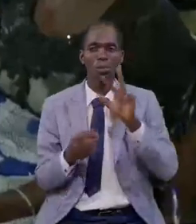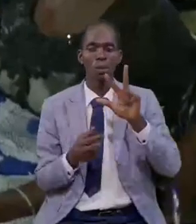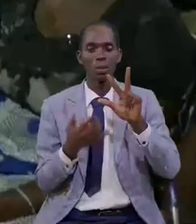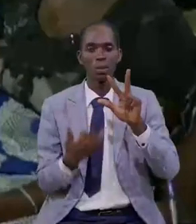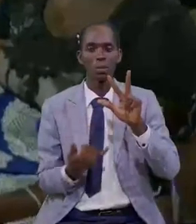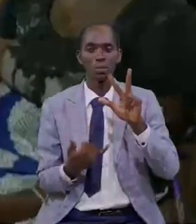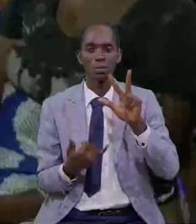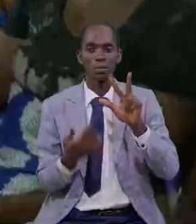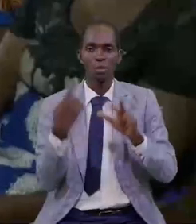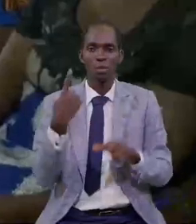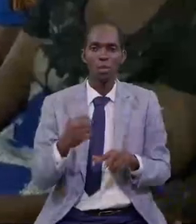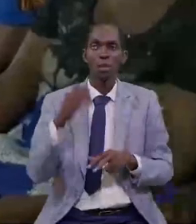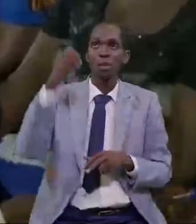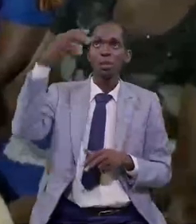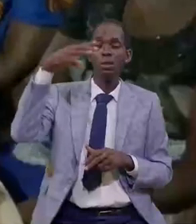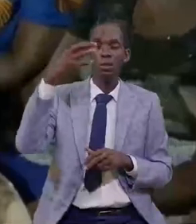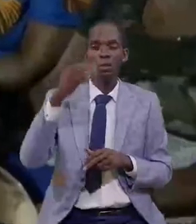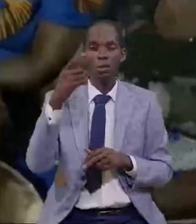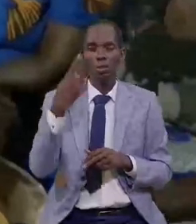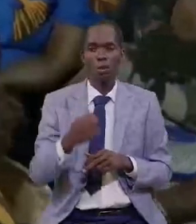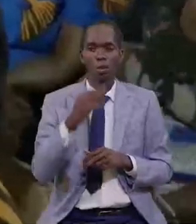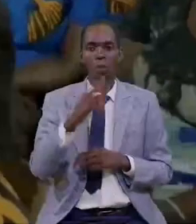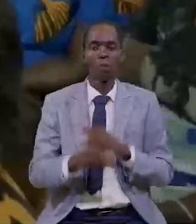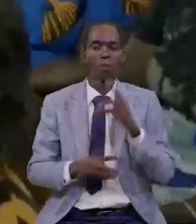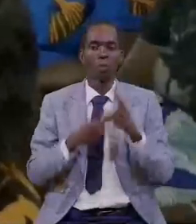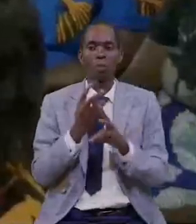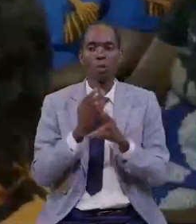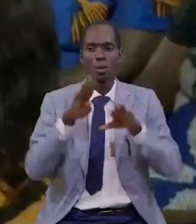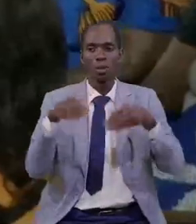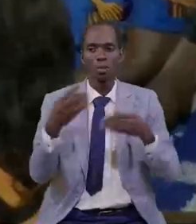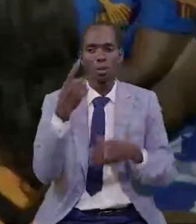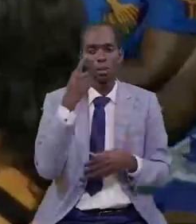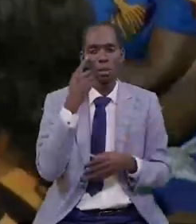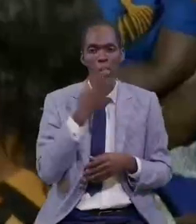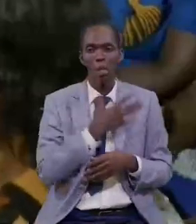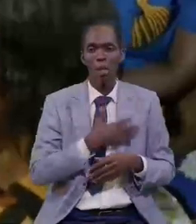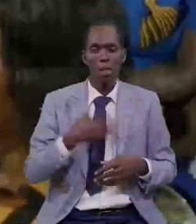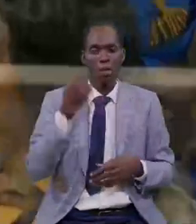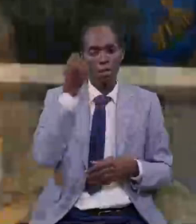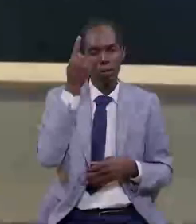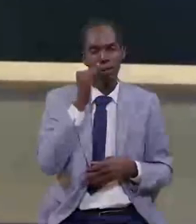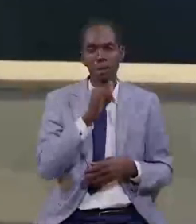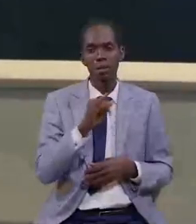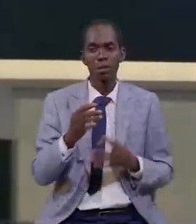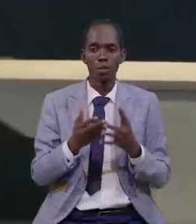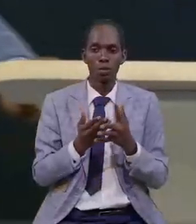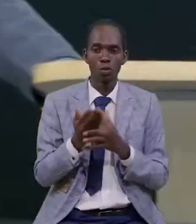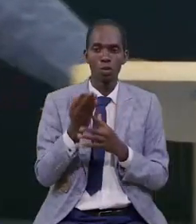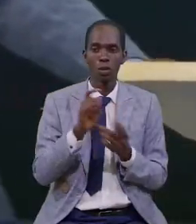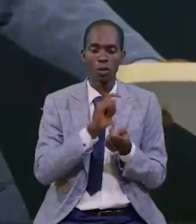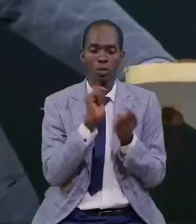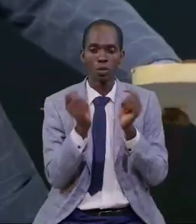lumière du monde donnant la vue et la perception à travers la